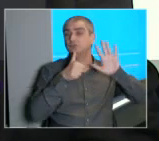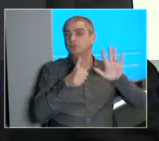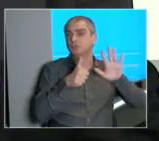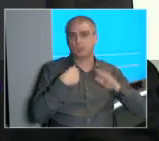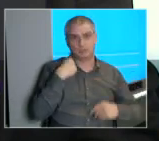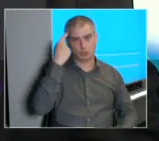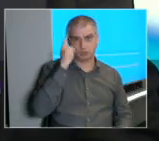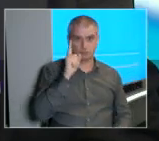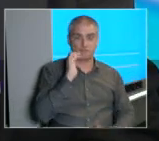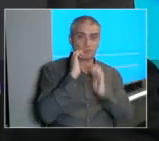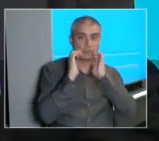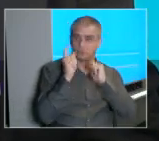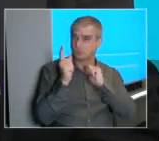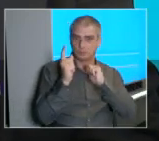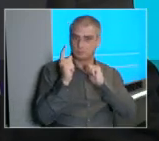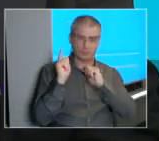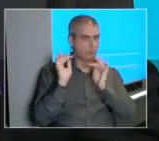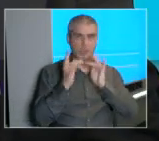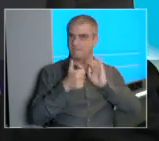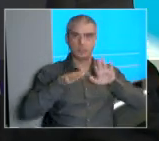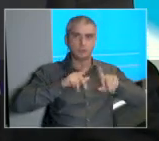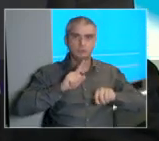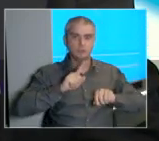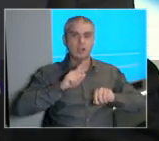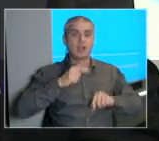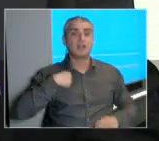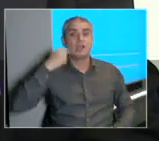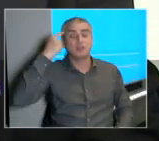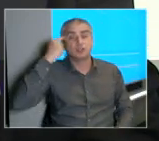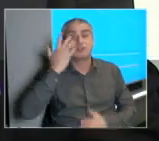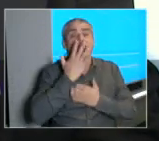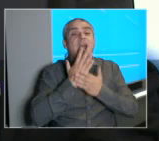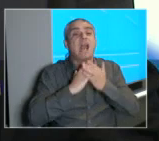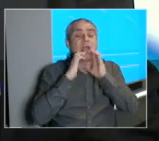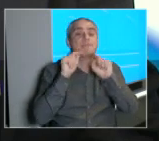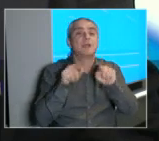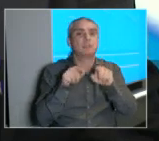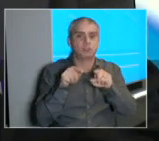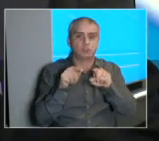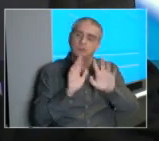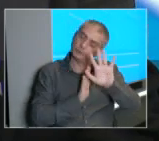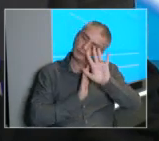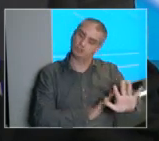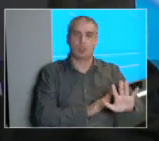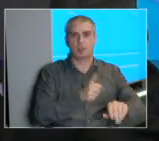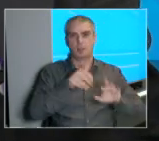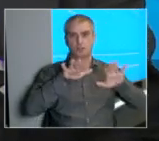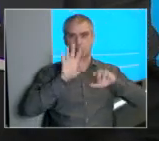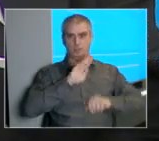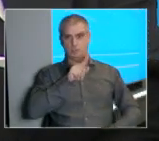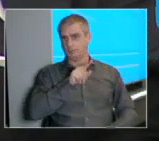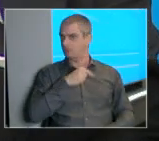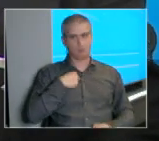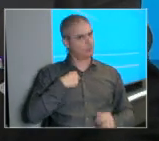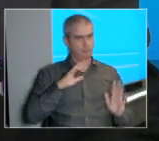ב-1996, אני חושב שהתקשורת היא לא יריבה של ראש הממשלה, אני חושב שחלק מן התקשורת שונא את ראש הממשלה, אני